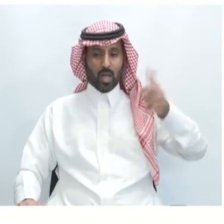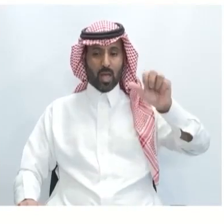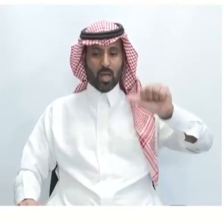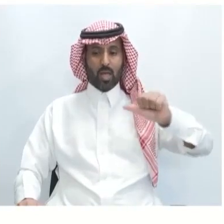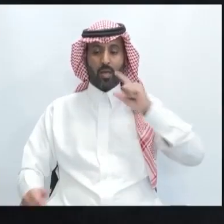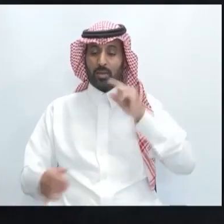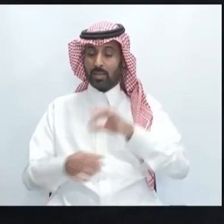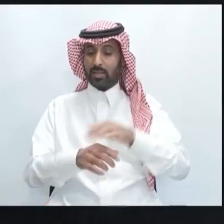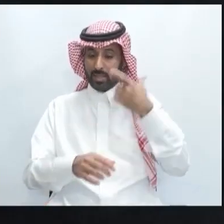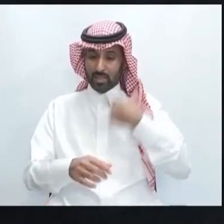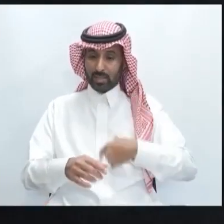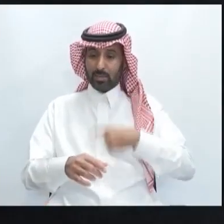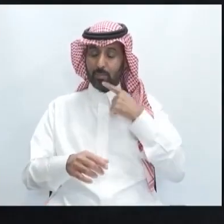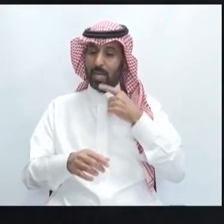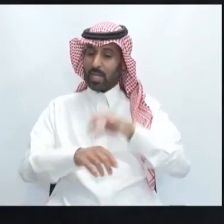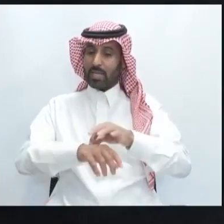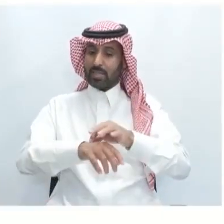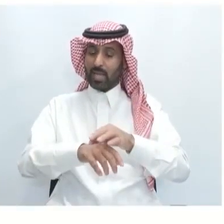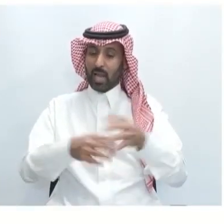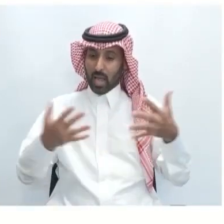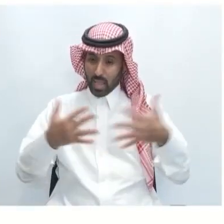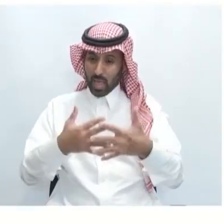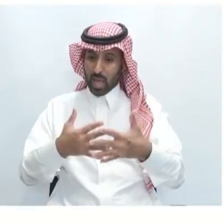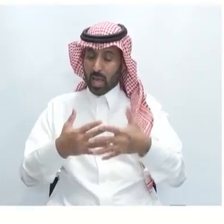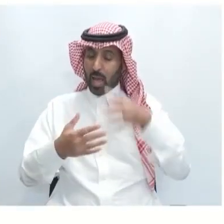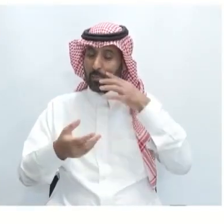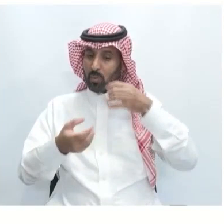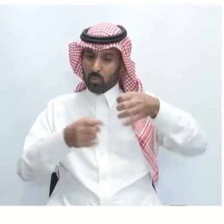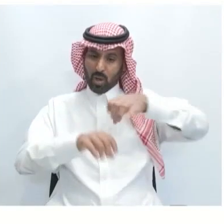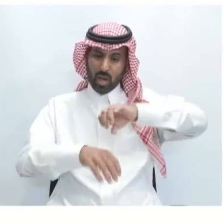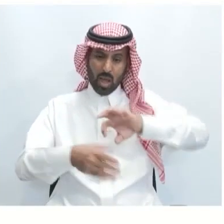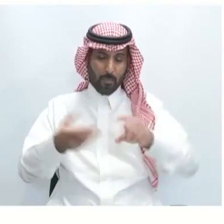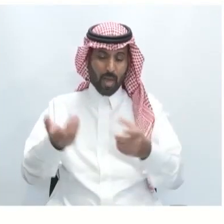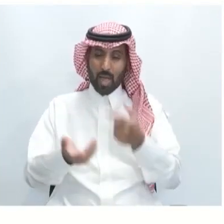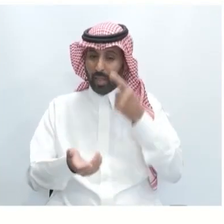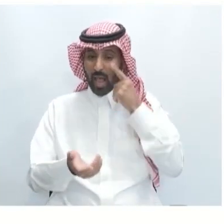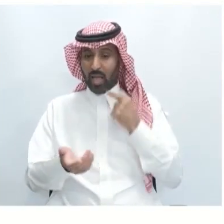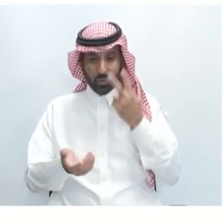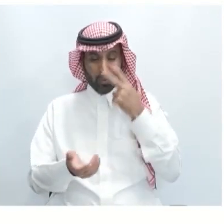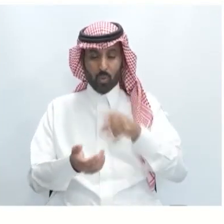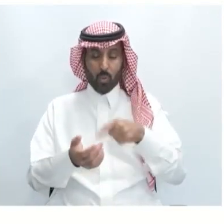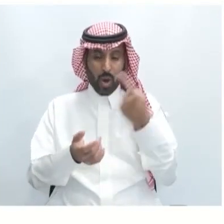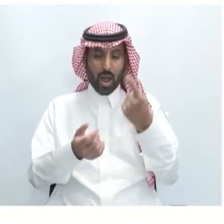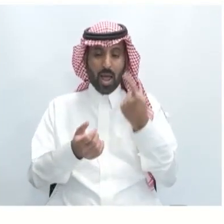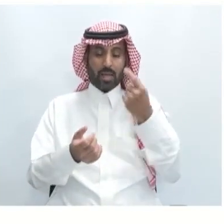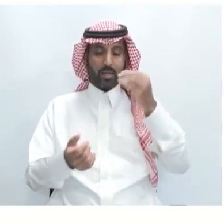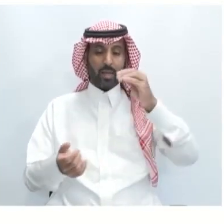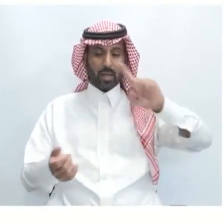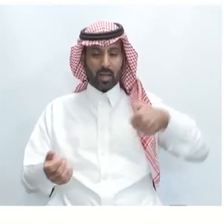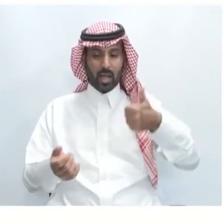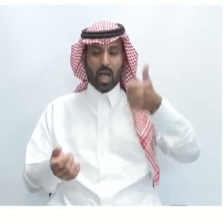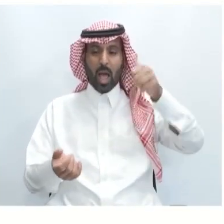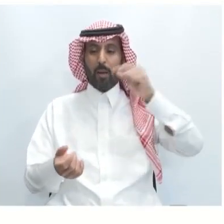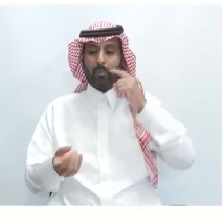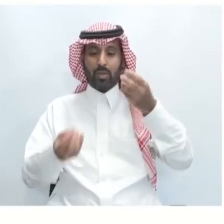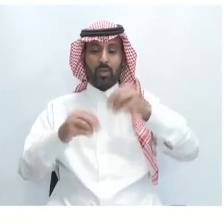علاقه بالمركبات العضويه الان انظر الحقائق الكيميائيه يعطي جرام واحد من الدهون اكثر من ضعف